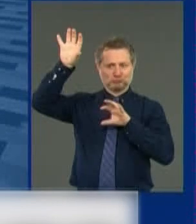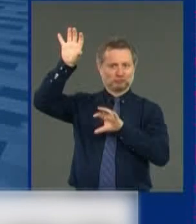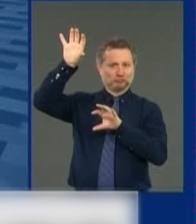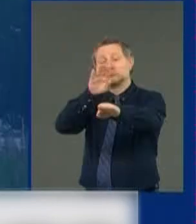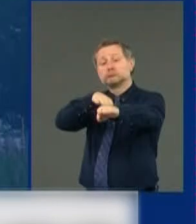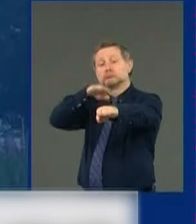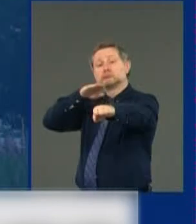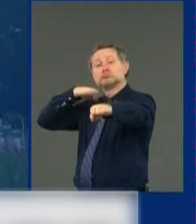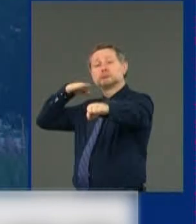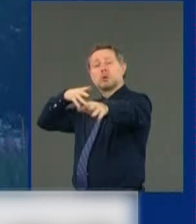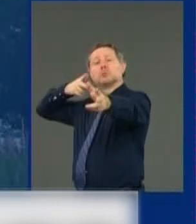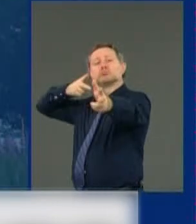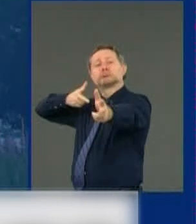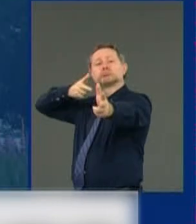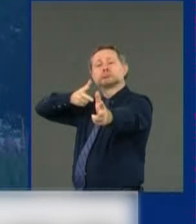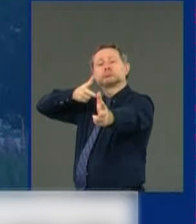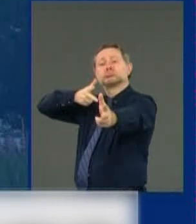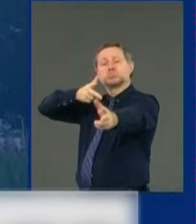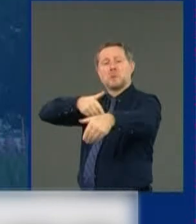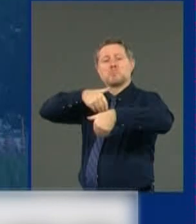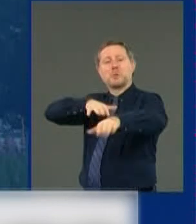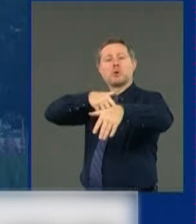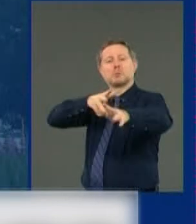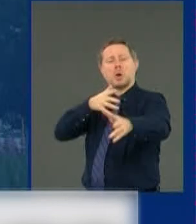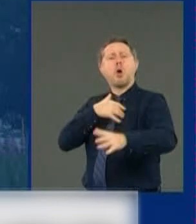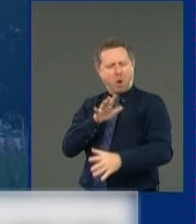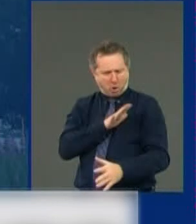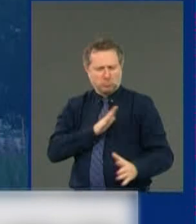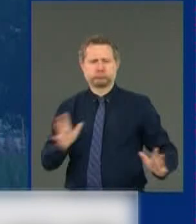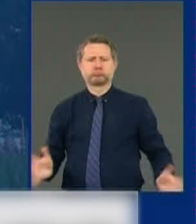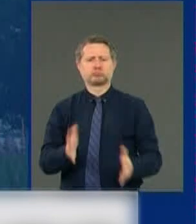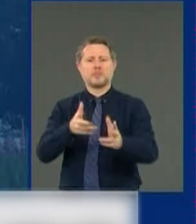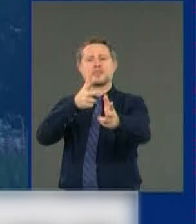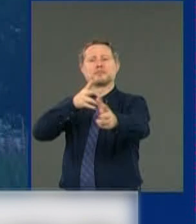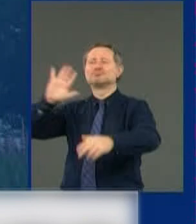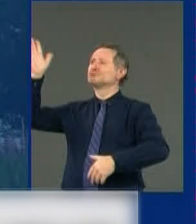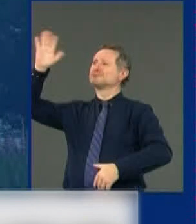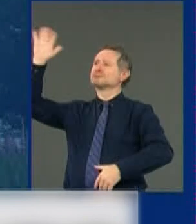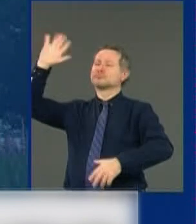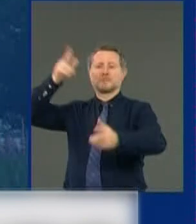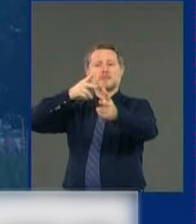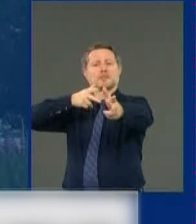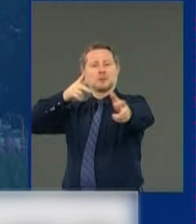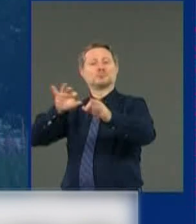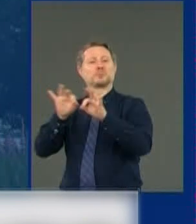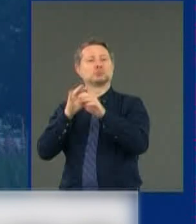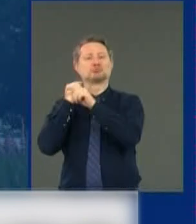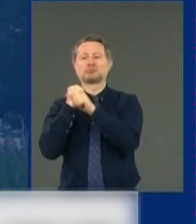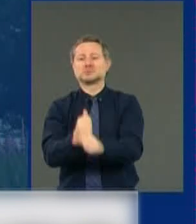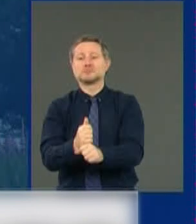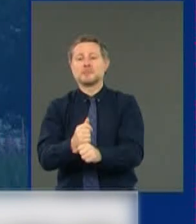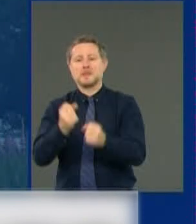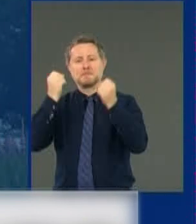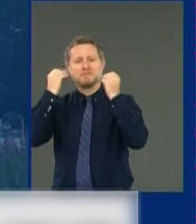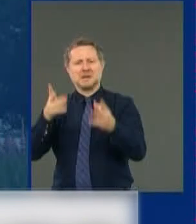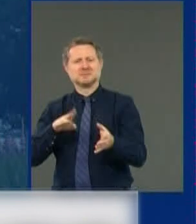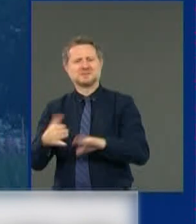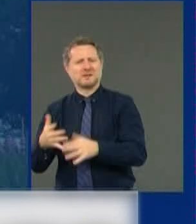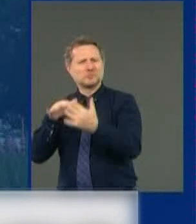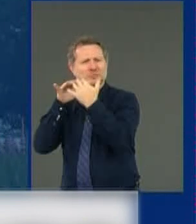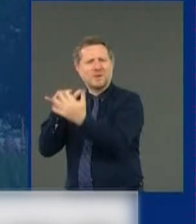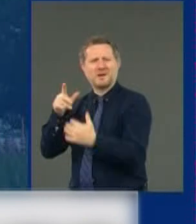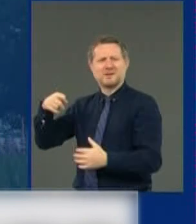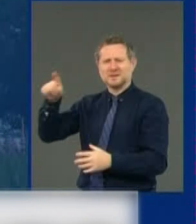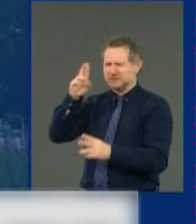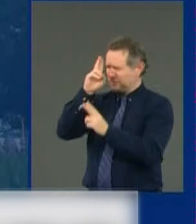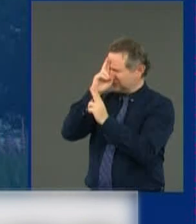查。鉴于下周一为阵亡将士纪念日，纽约州将允许10人以下小规模纪念仪式，各地区政